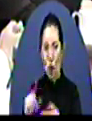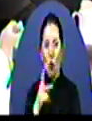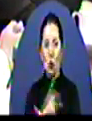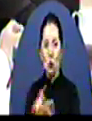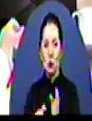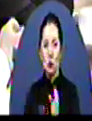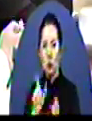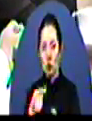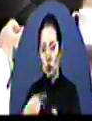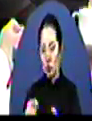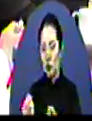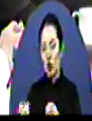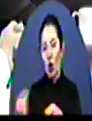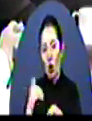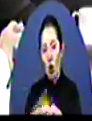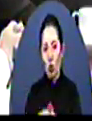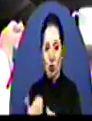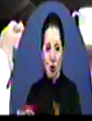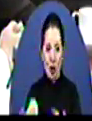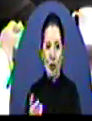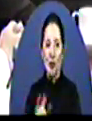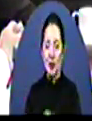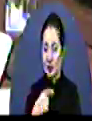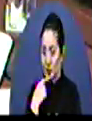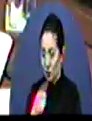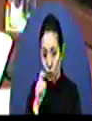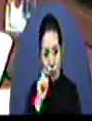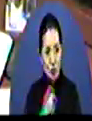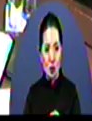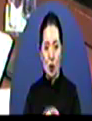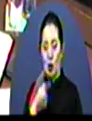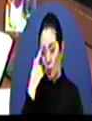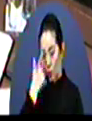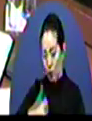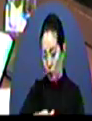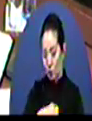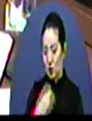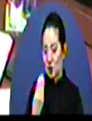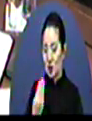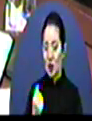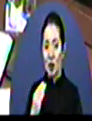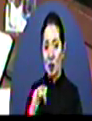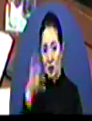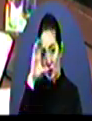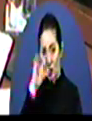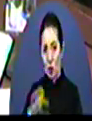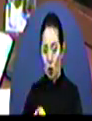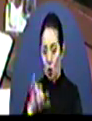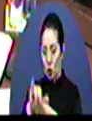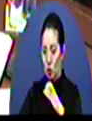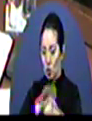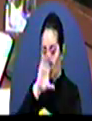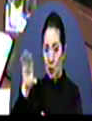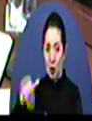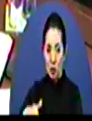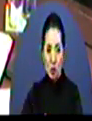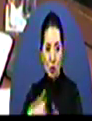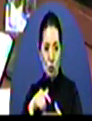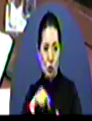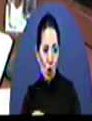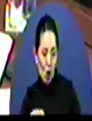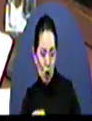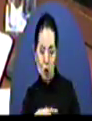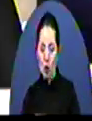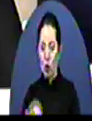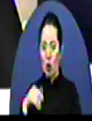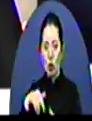иргэдийг тодорхой хэмжээгээр хамруулж өгөхийг хүсэе гээ. Монгол улсын Шадар сайд олон улсын байгууллагуудын дэмжлэгтэйгээр Монгол улс өнөөдрийн хүртэл дотооддоо халдвар